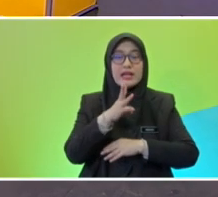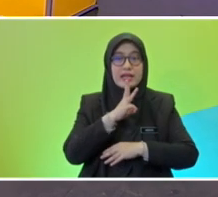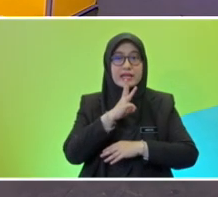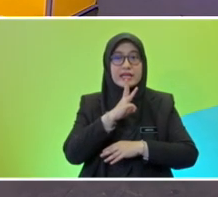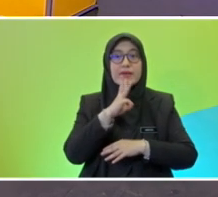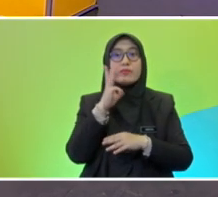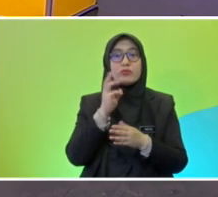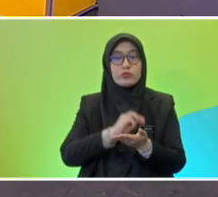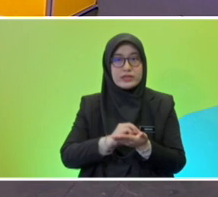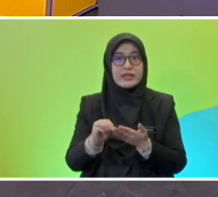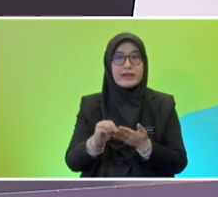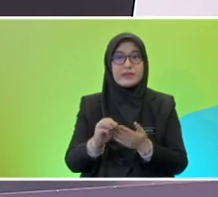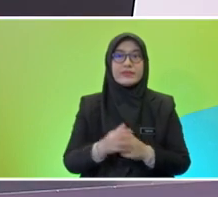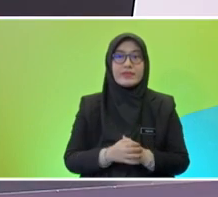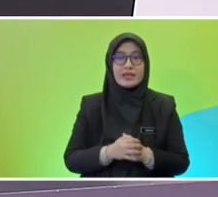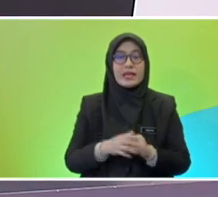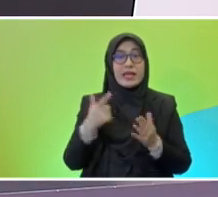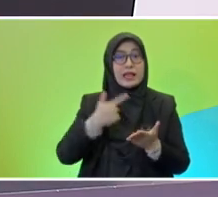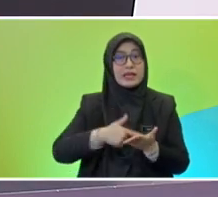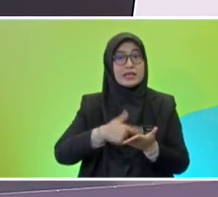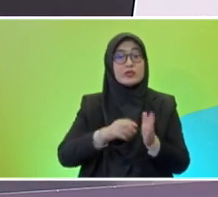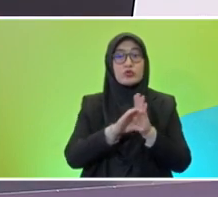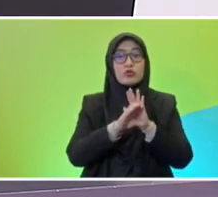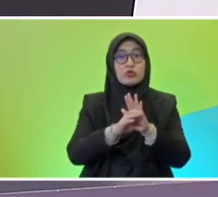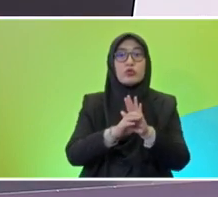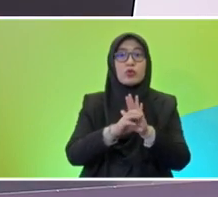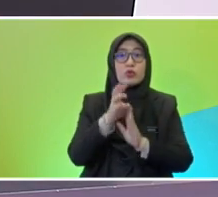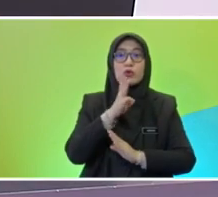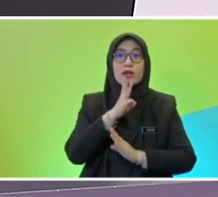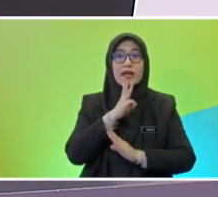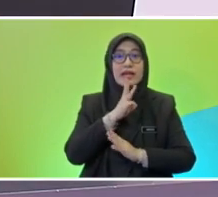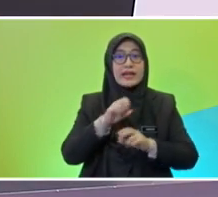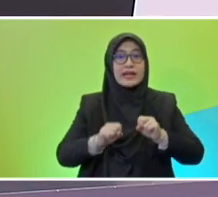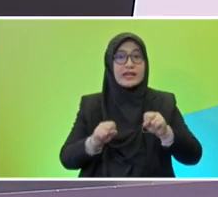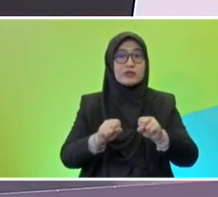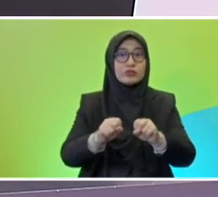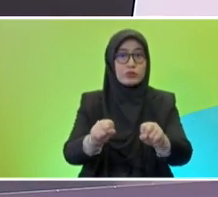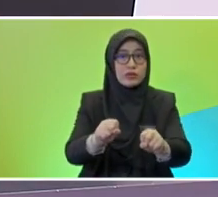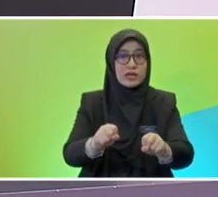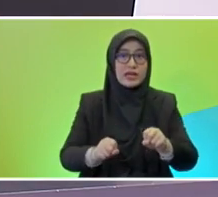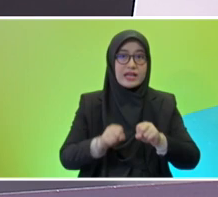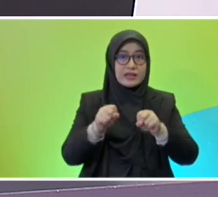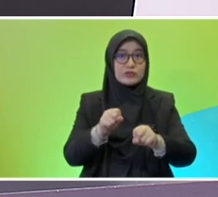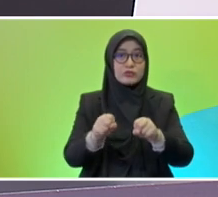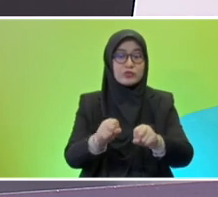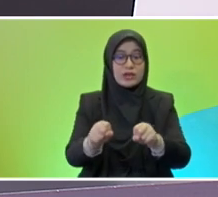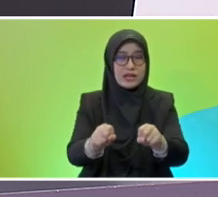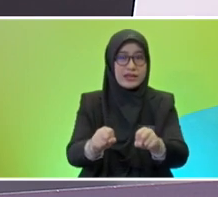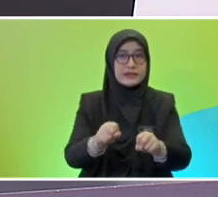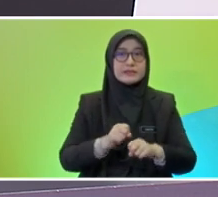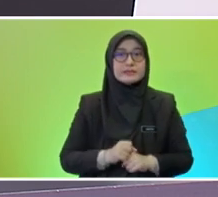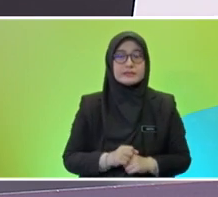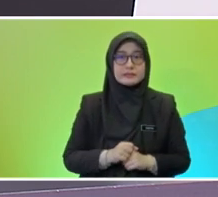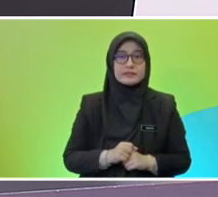air sungai mungkin bau dia berbebezel Sebab karena air sungai akan ada